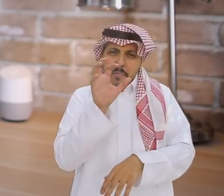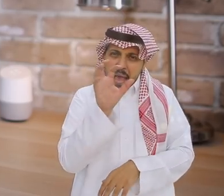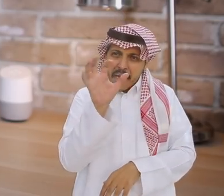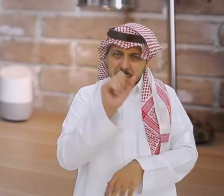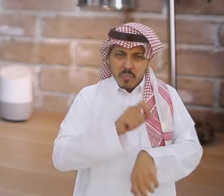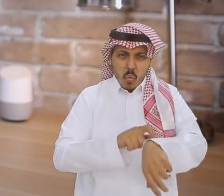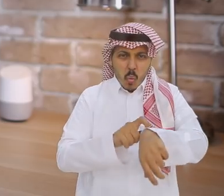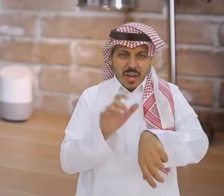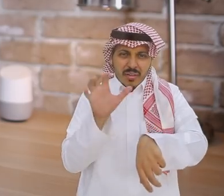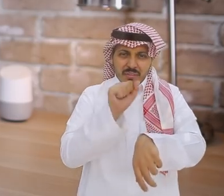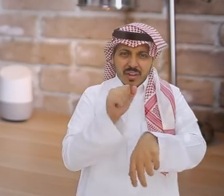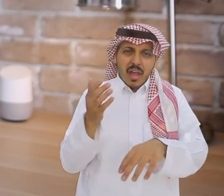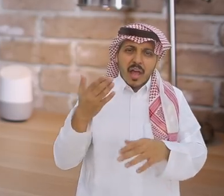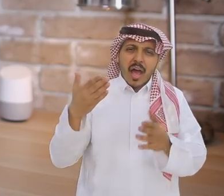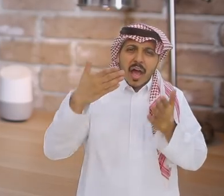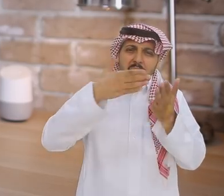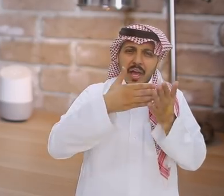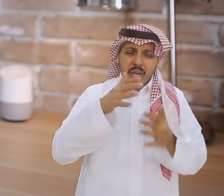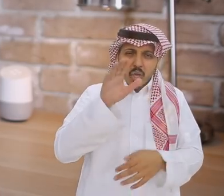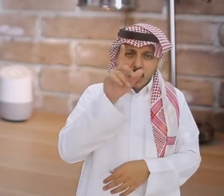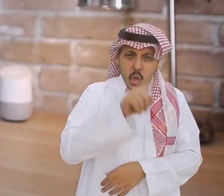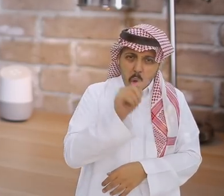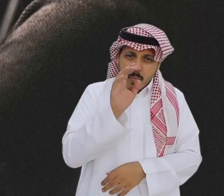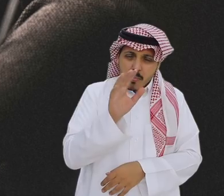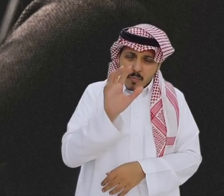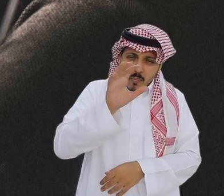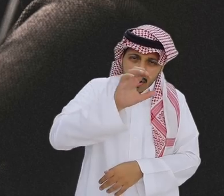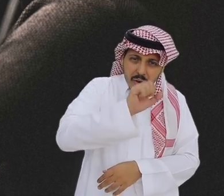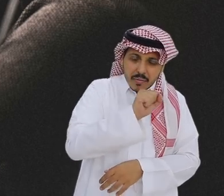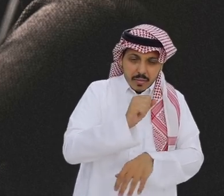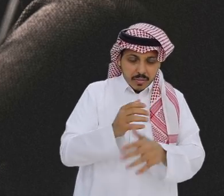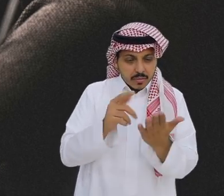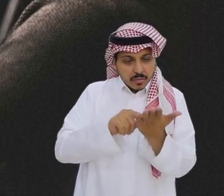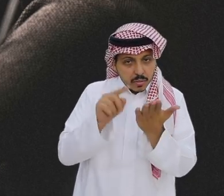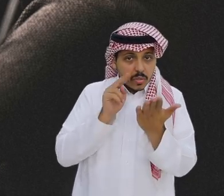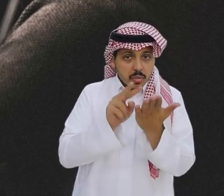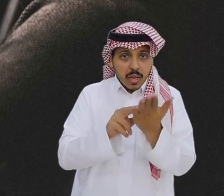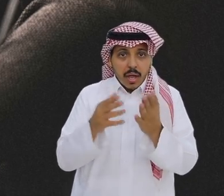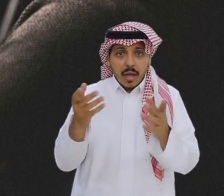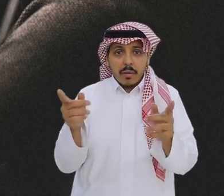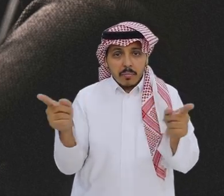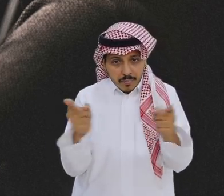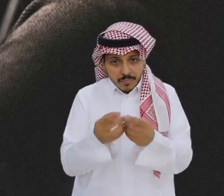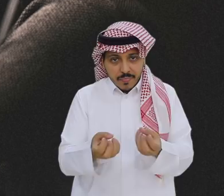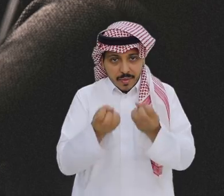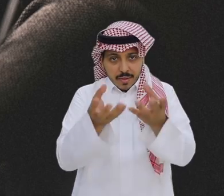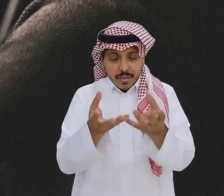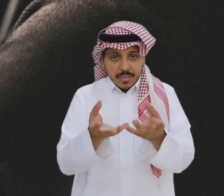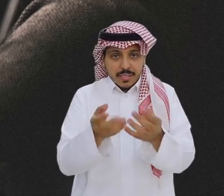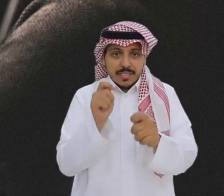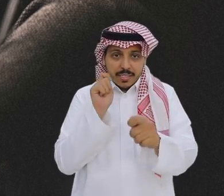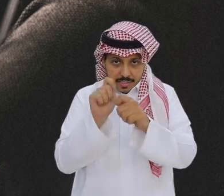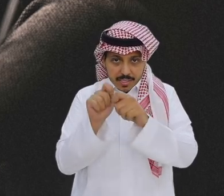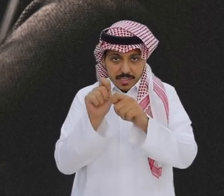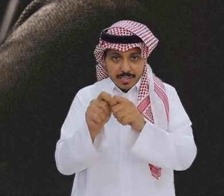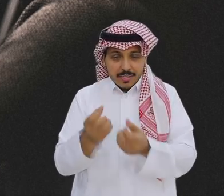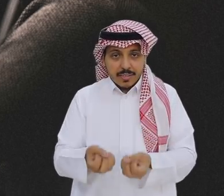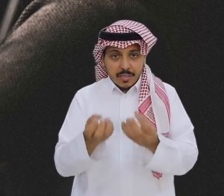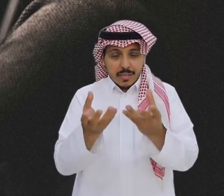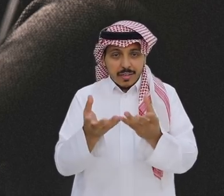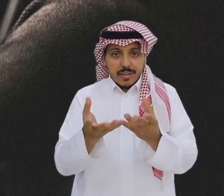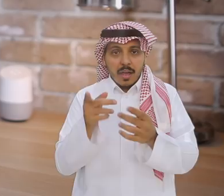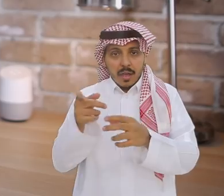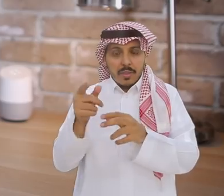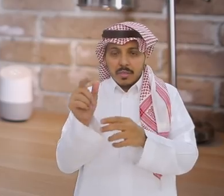ولا على اخر اليوم نقدر نقول. فامورك في السليم لما انت قاعد طالع شاشات. ملخص نقدر نقول لكم النصائح اللي طلعت